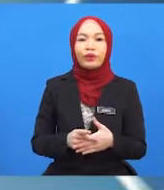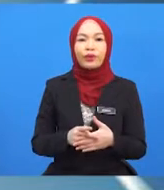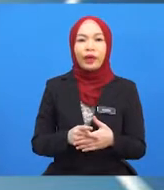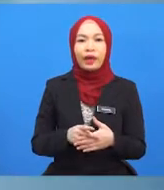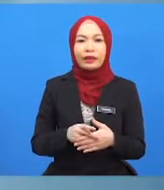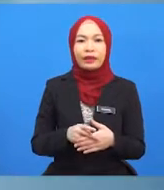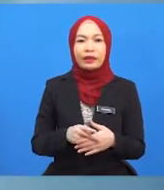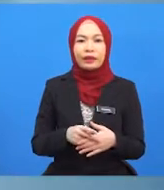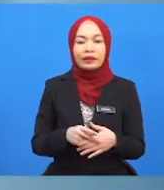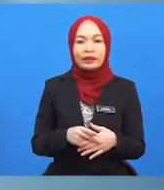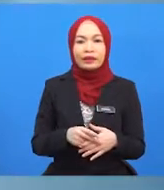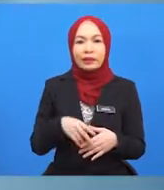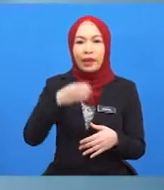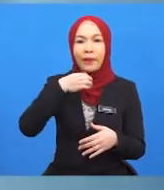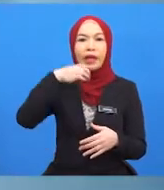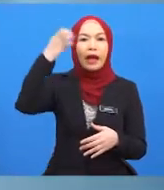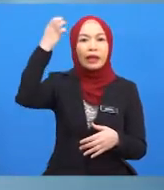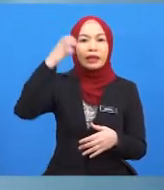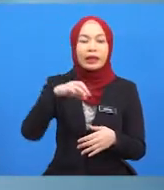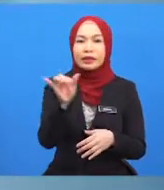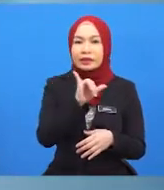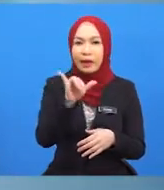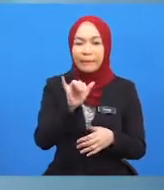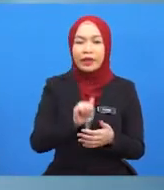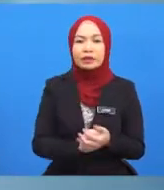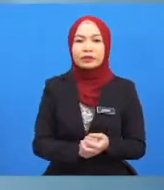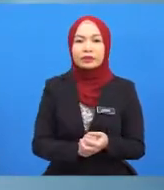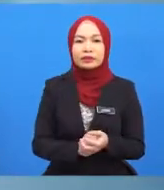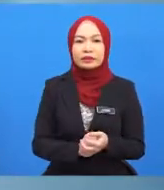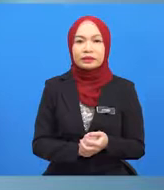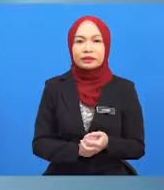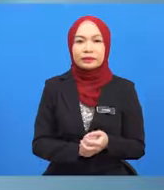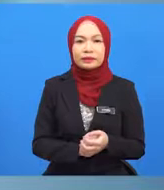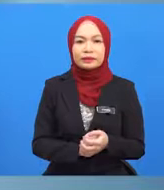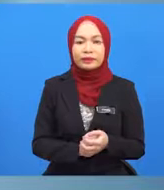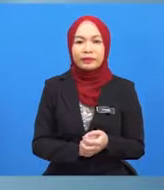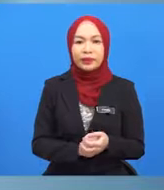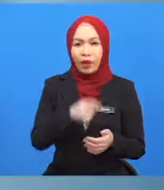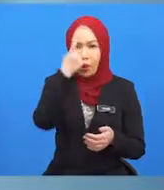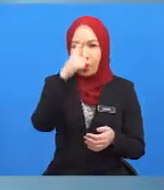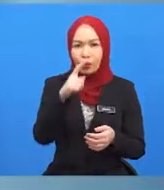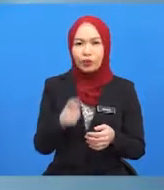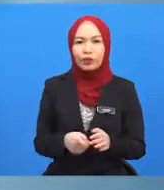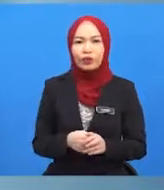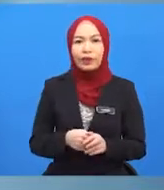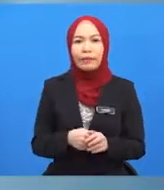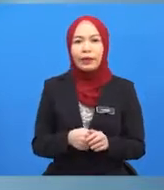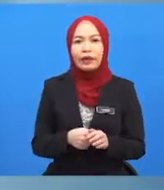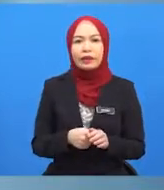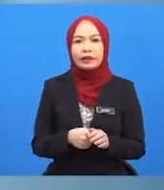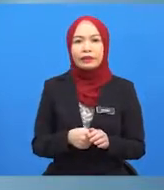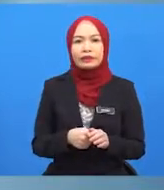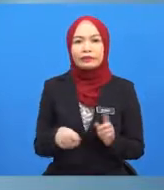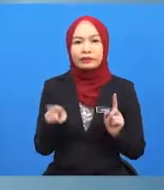hidroksida. Baiklah murid-murid, untuk menambahkan lagi kepahaman kita